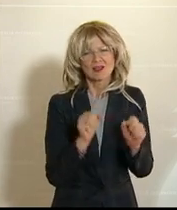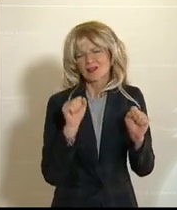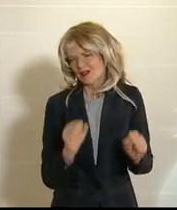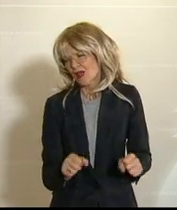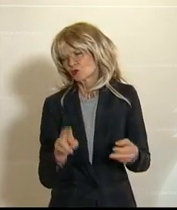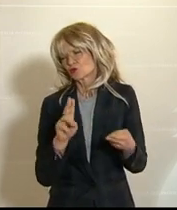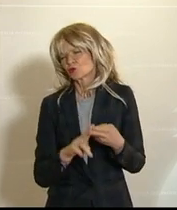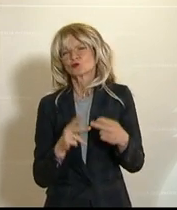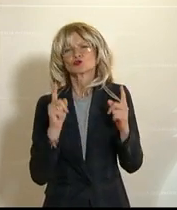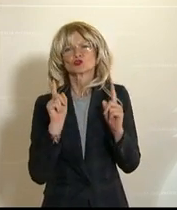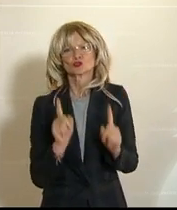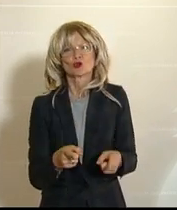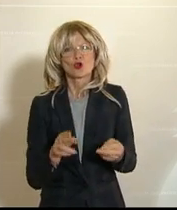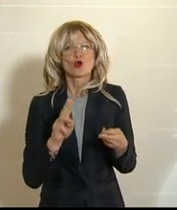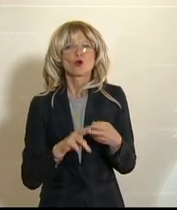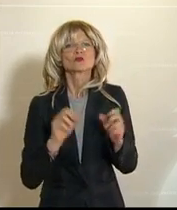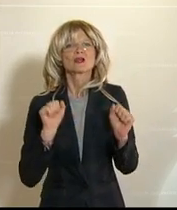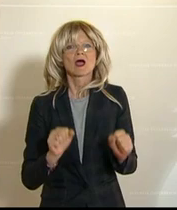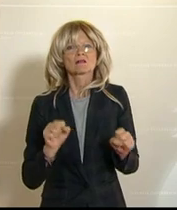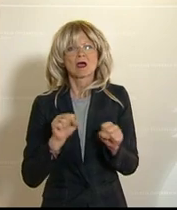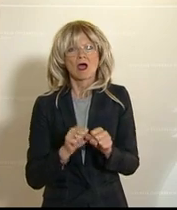auch dementsprechend beleben kann.